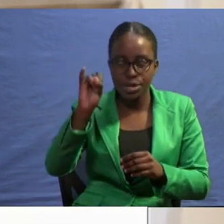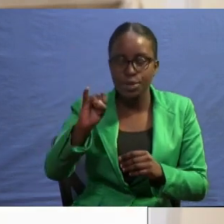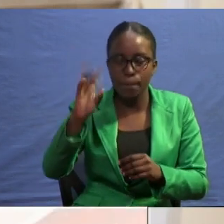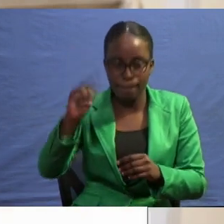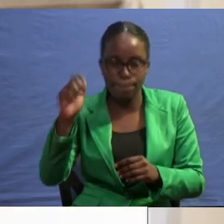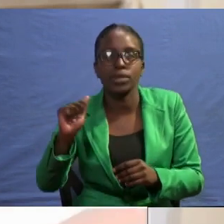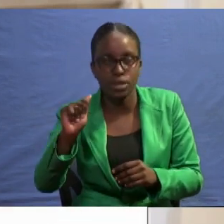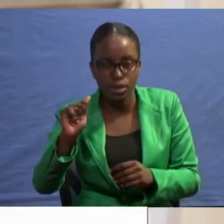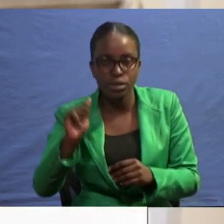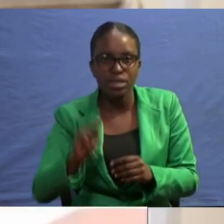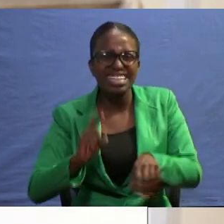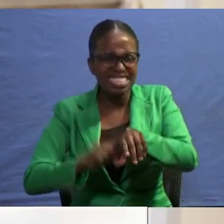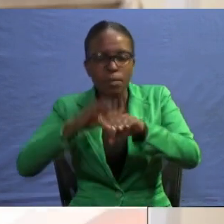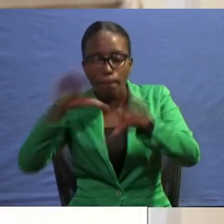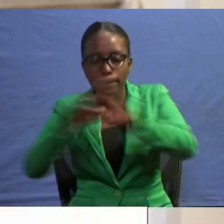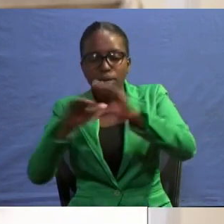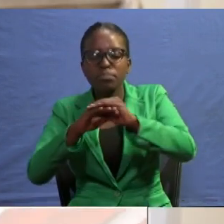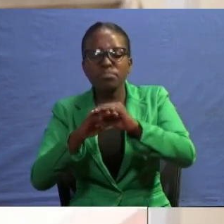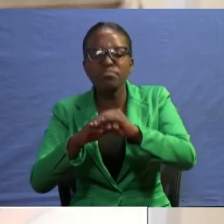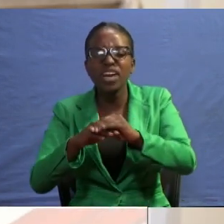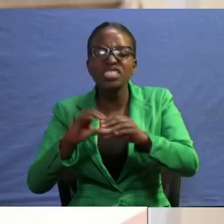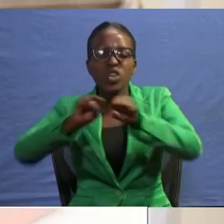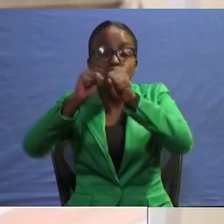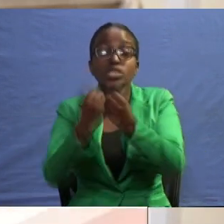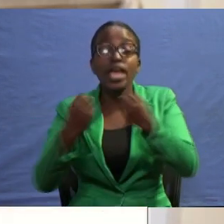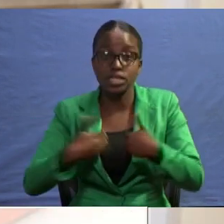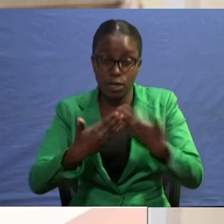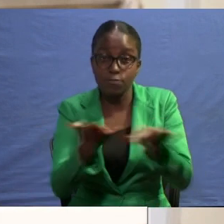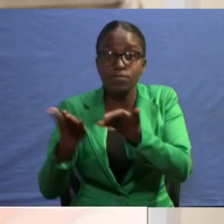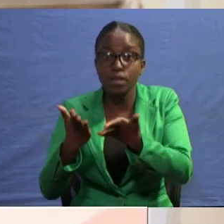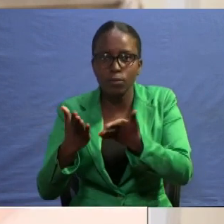kuinitiate members of the society, na ndio namuuliza